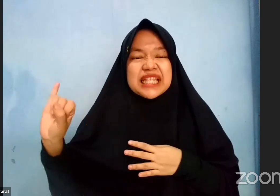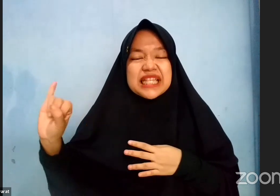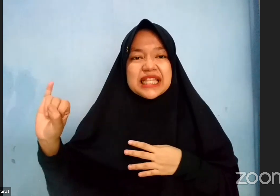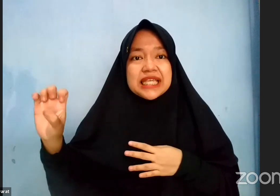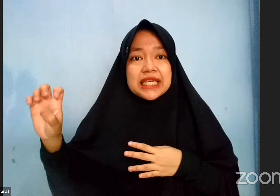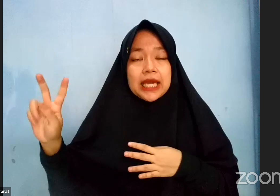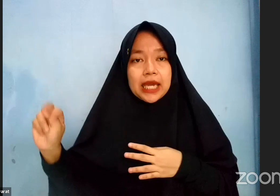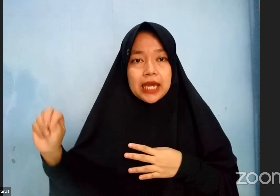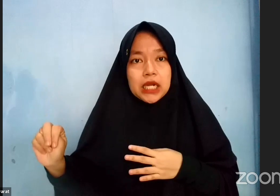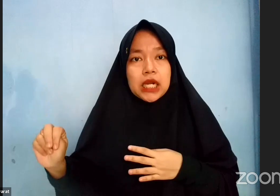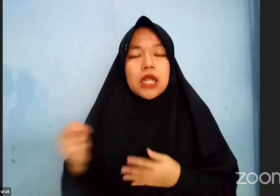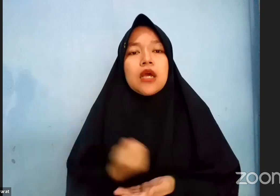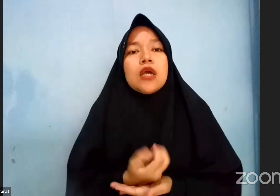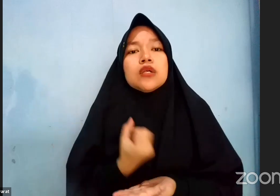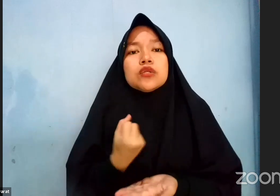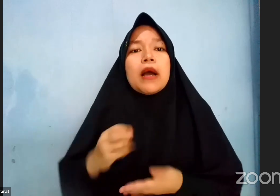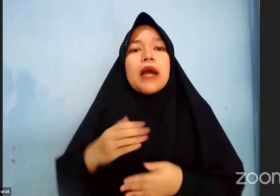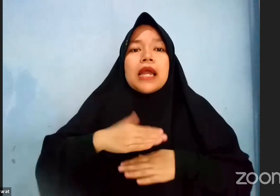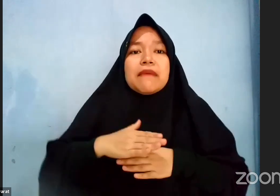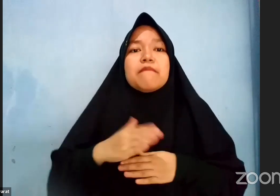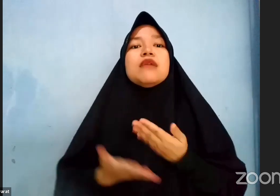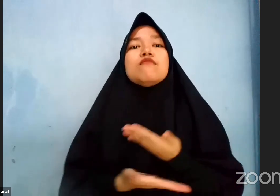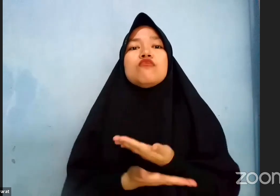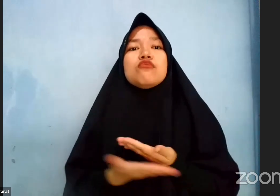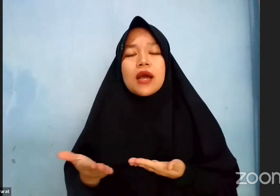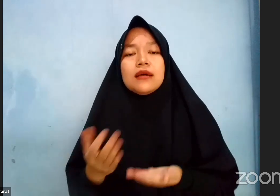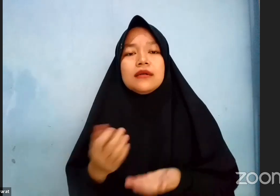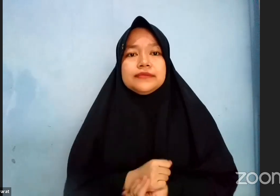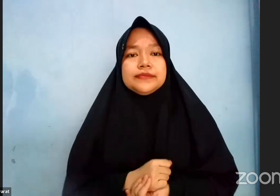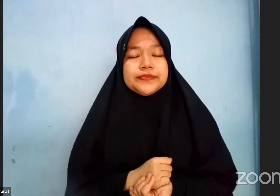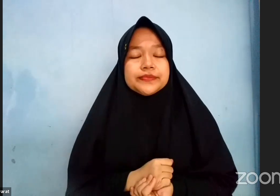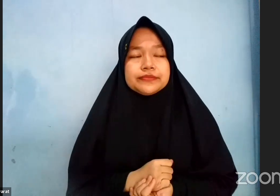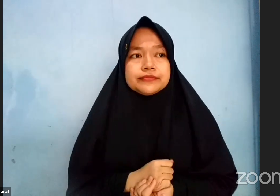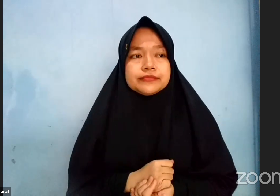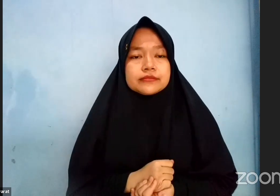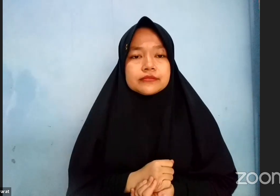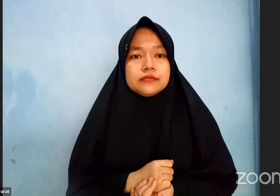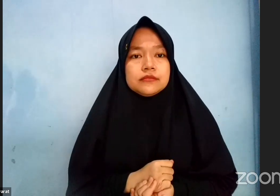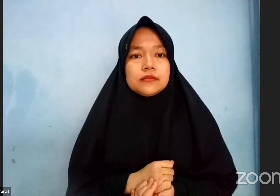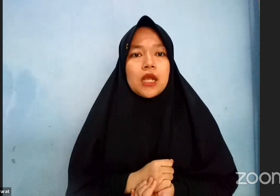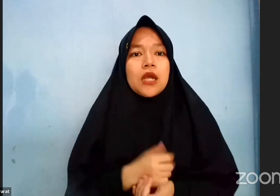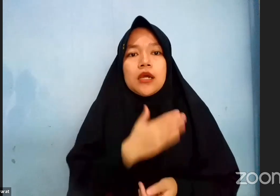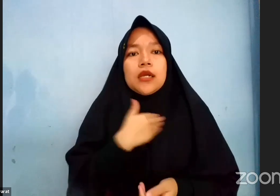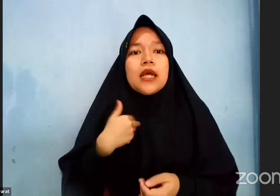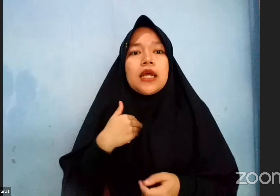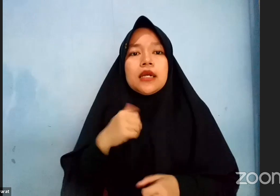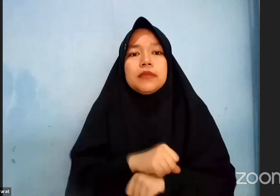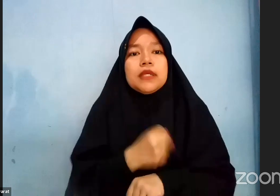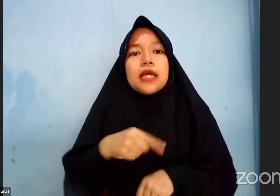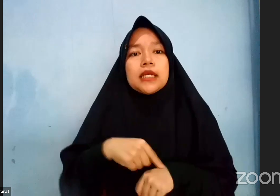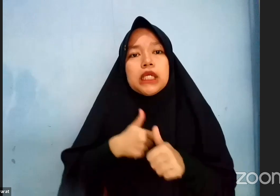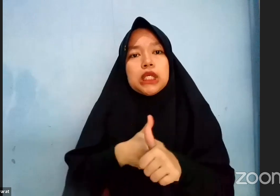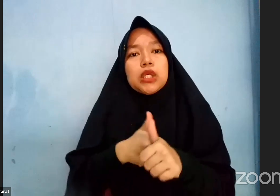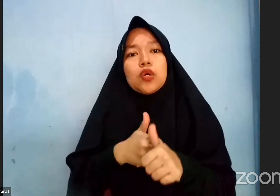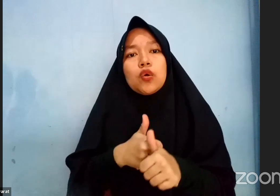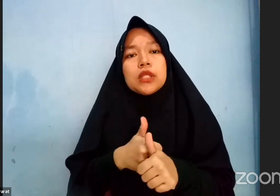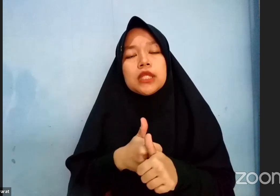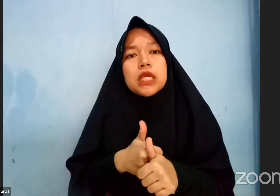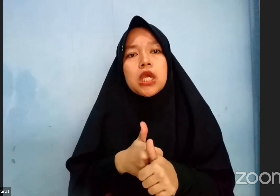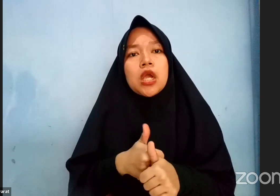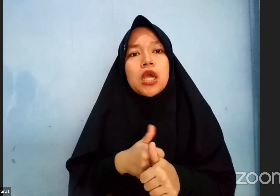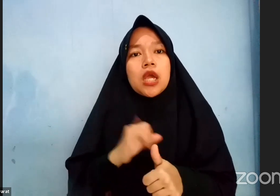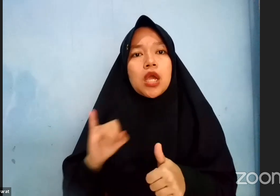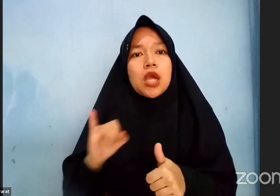lebih mudah tetapi kita nanti perlu bahas tentang Oh ininya tentunya apa yang berkelanjutan